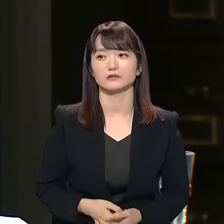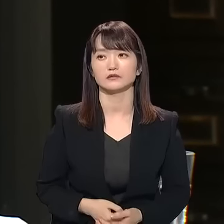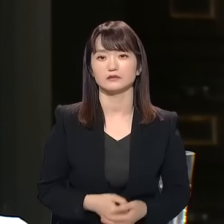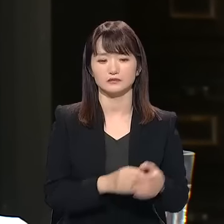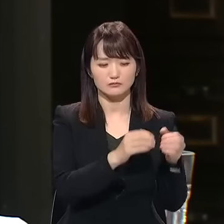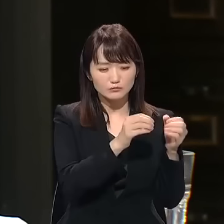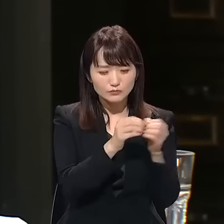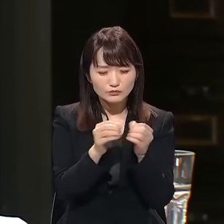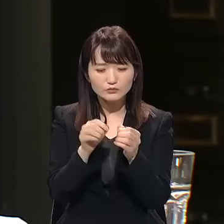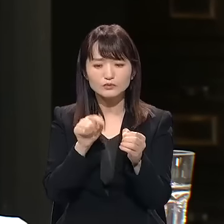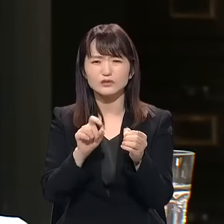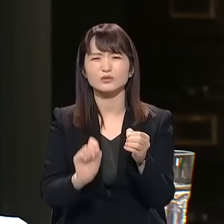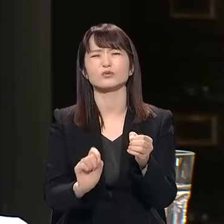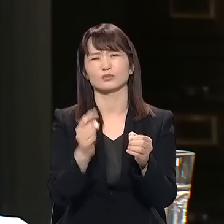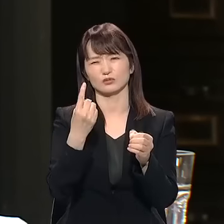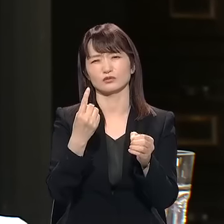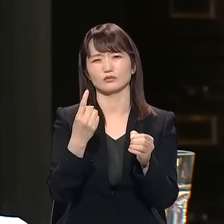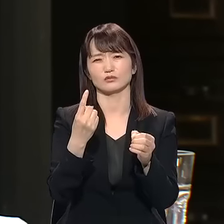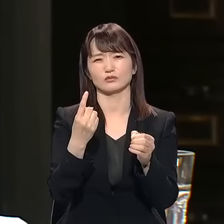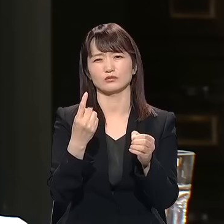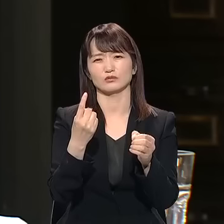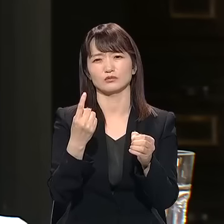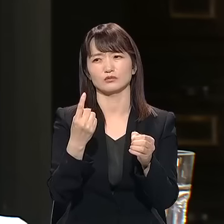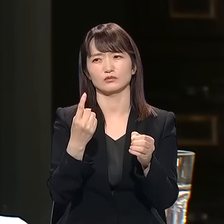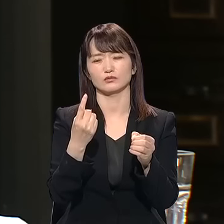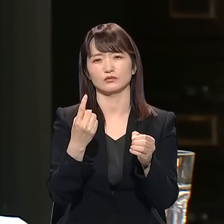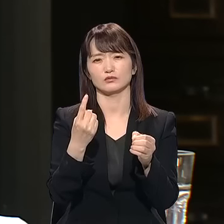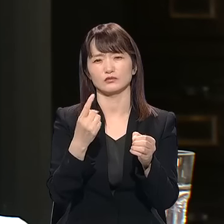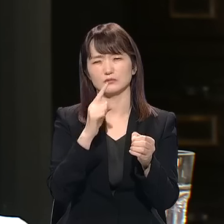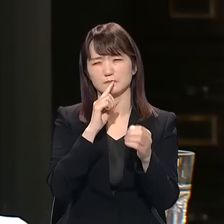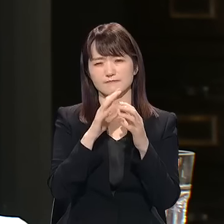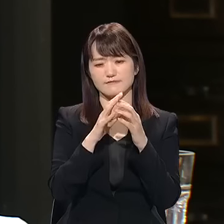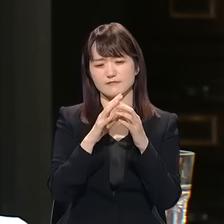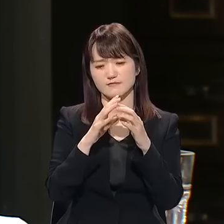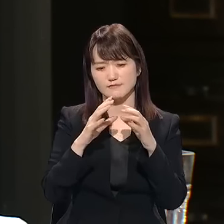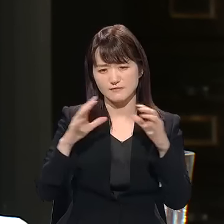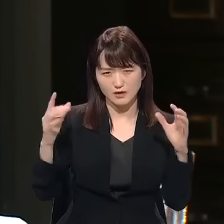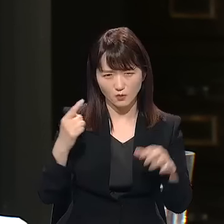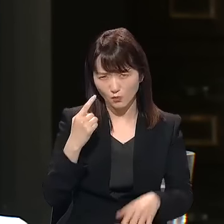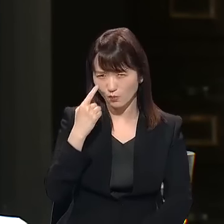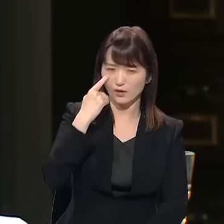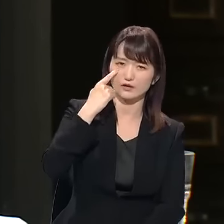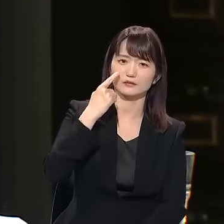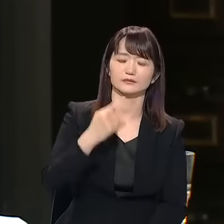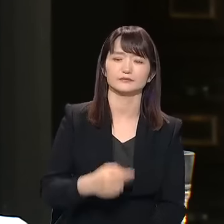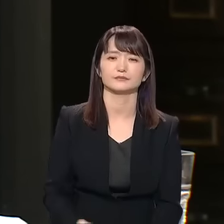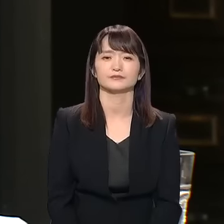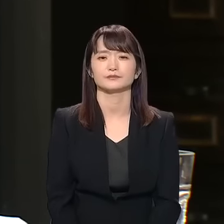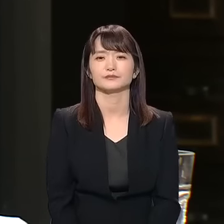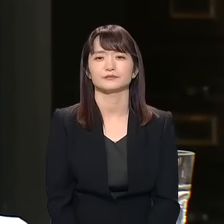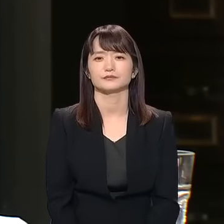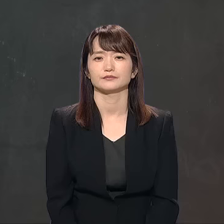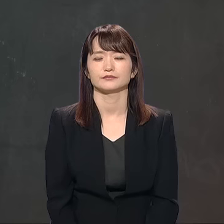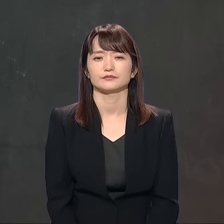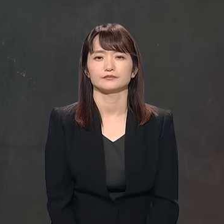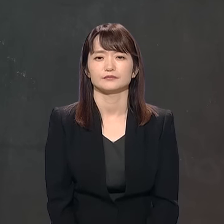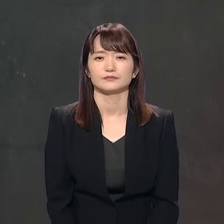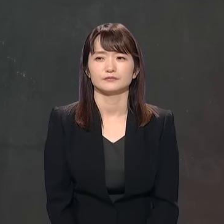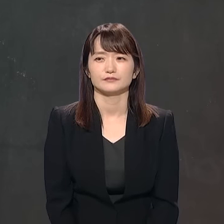문구이 문구 때문에 더 어이 논란이 확 번졌어 체크포인트 짚어보죠